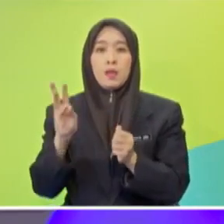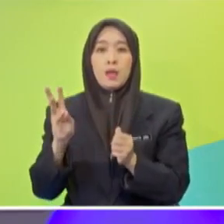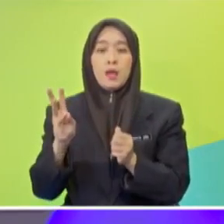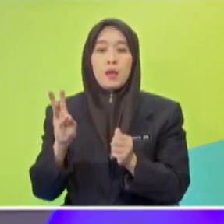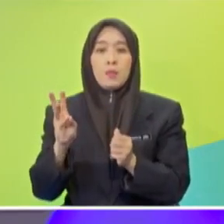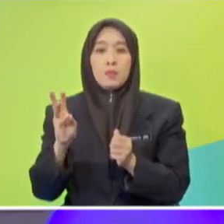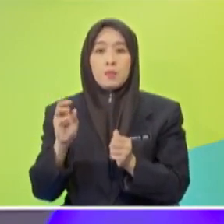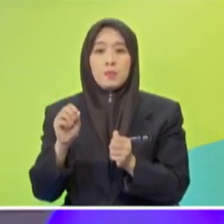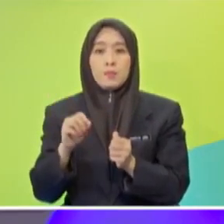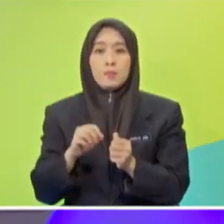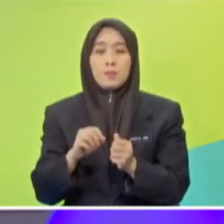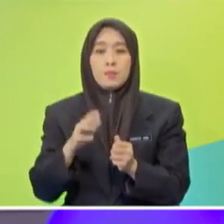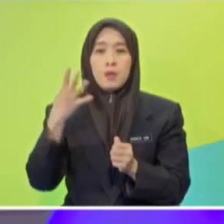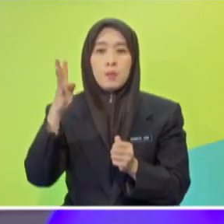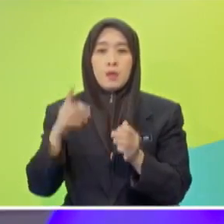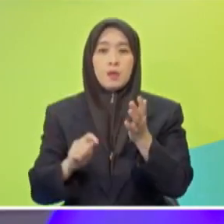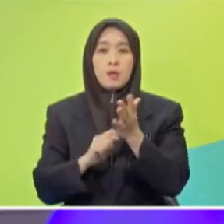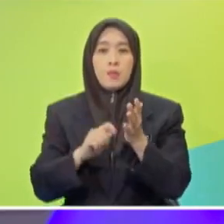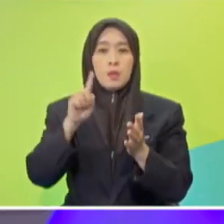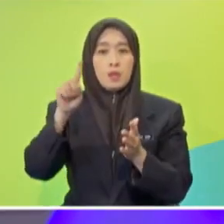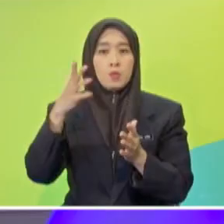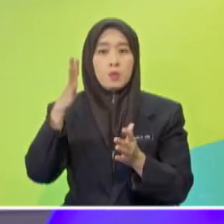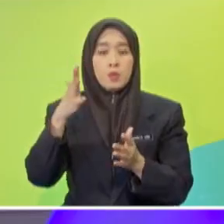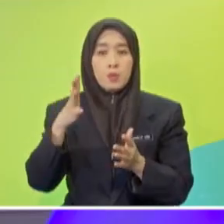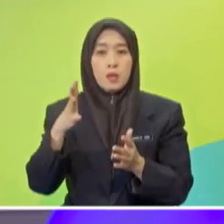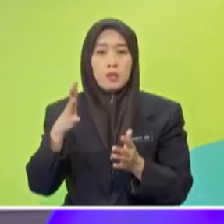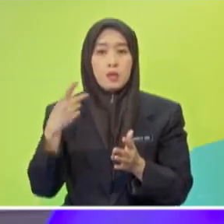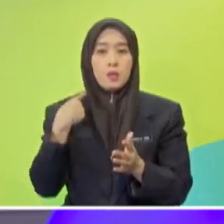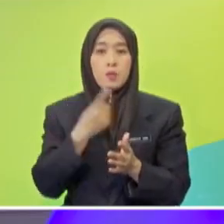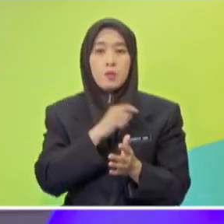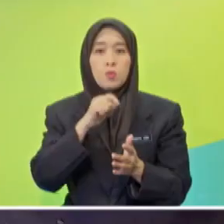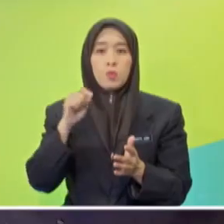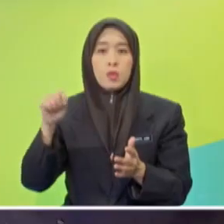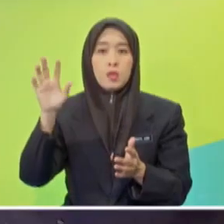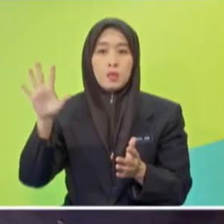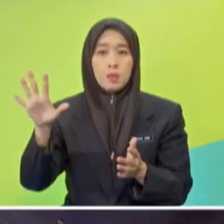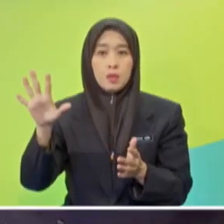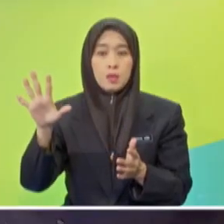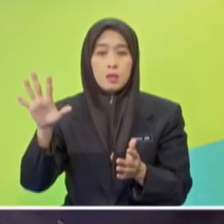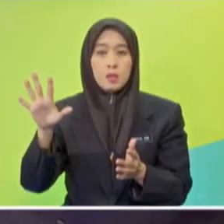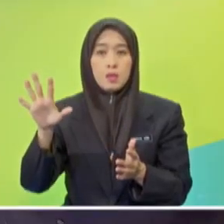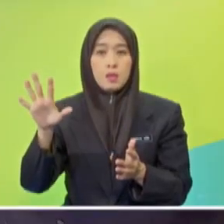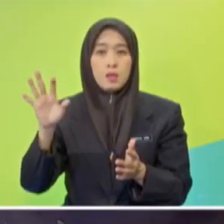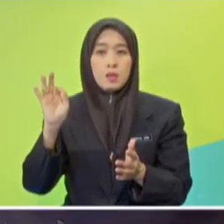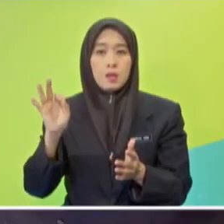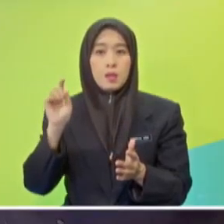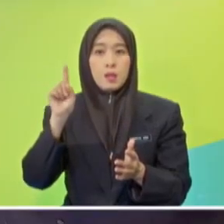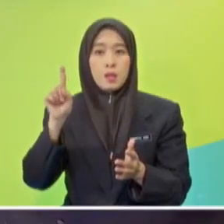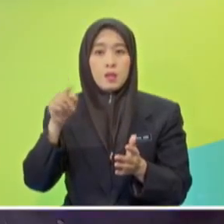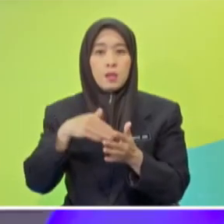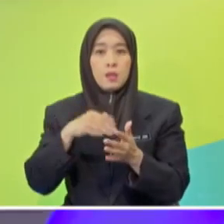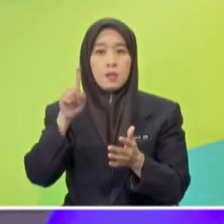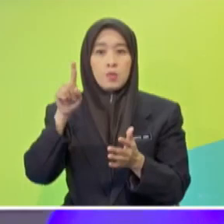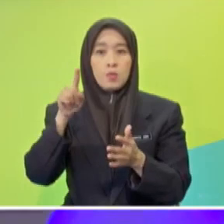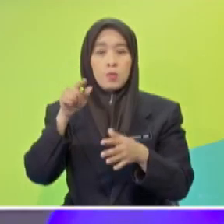Oke 14 tambah satu 15 Oke kita tulis ini lima Oke dan satu lagi kita letak